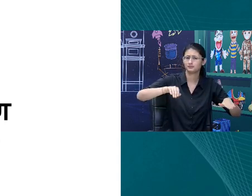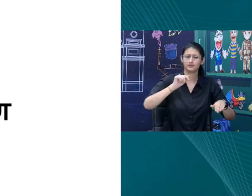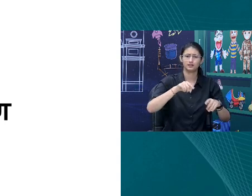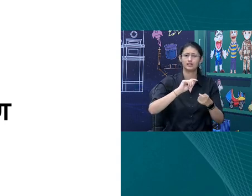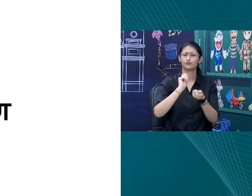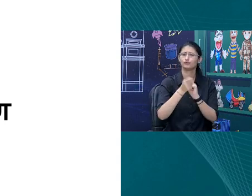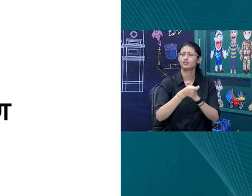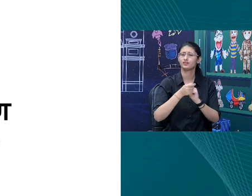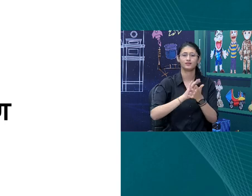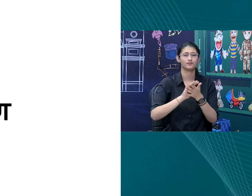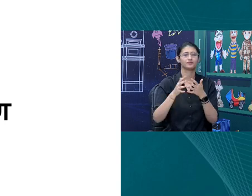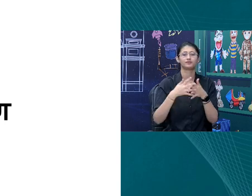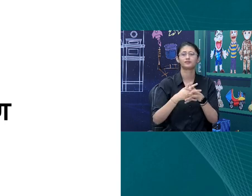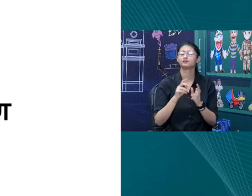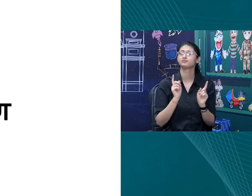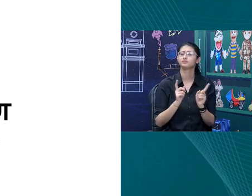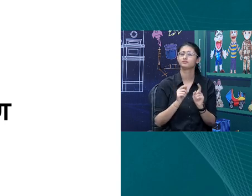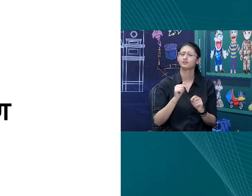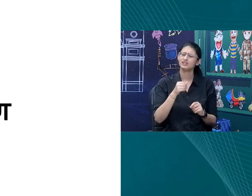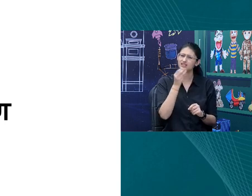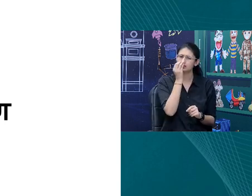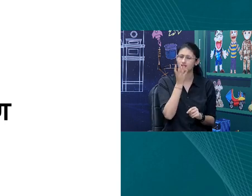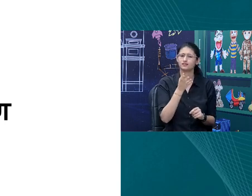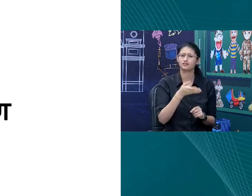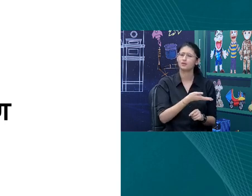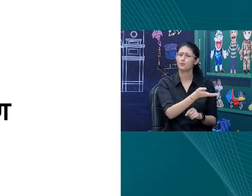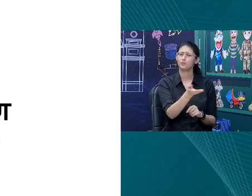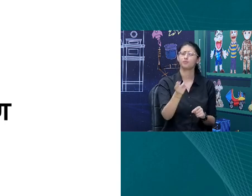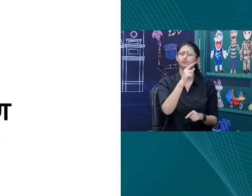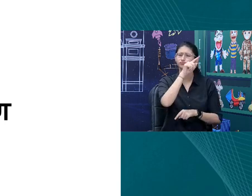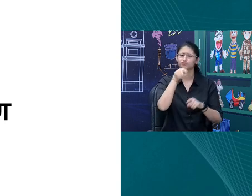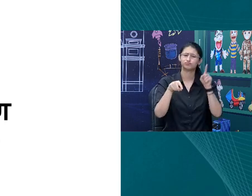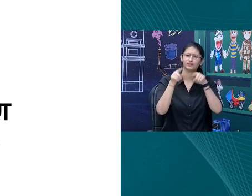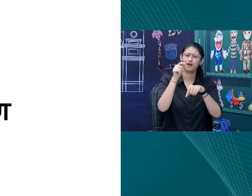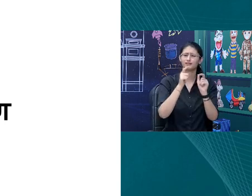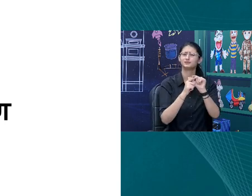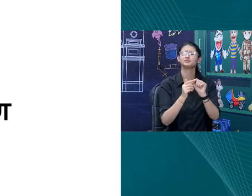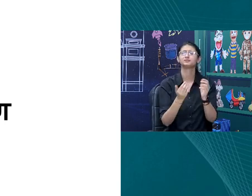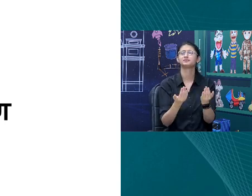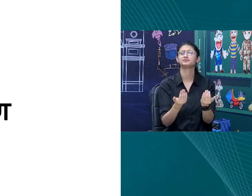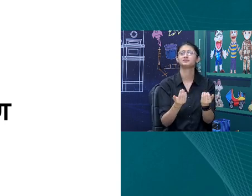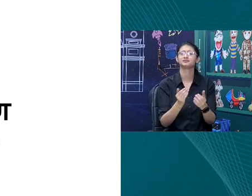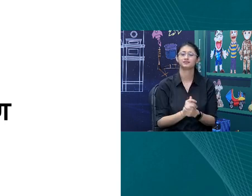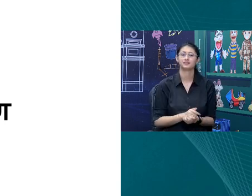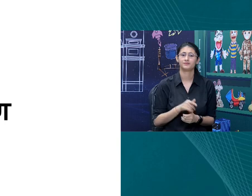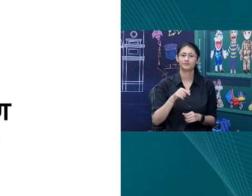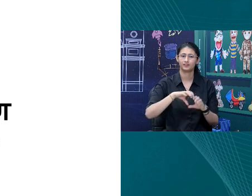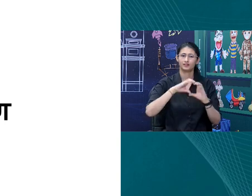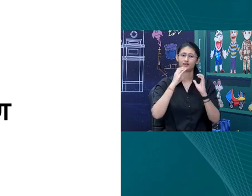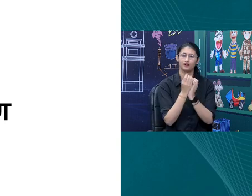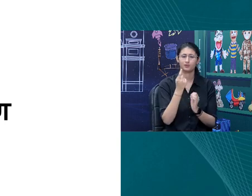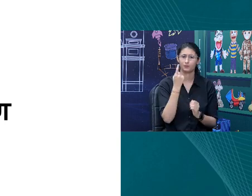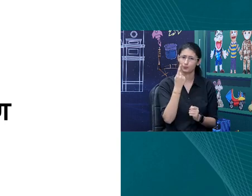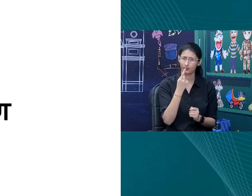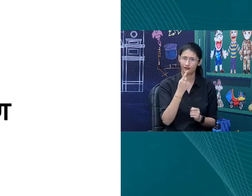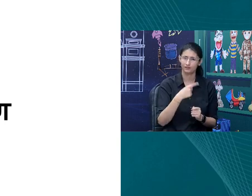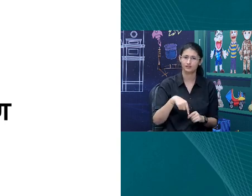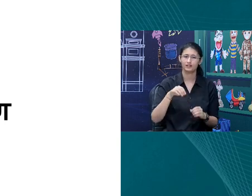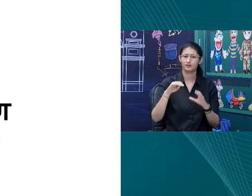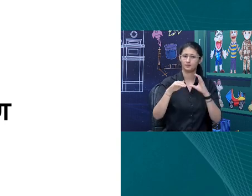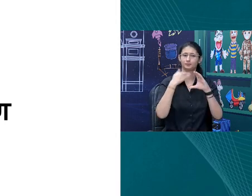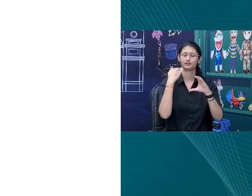की सभी बच्चे आसानी से इसे अटेम्प्ट कर पाए और कक्षा एक की ईमेल आईडी का प्रयोग कर सकते हैं हमें